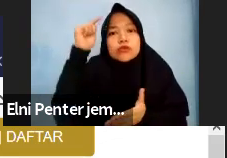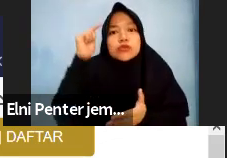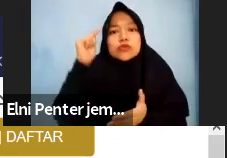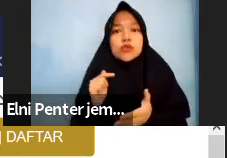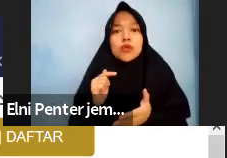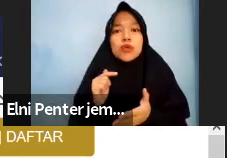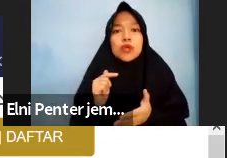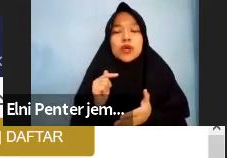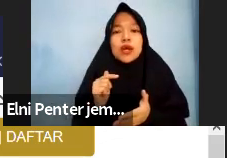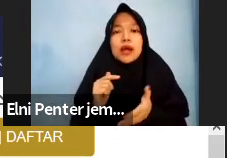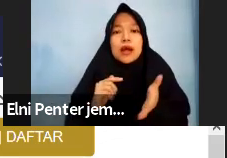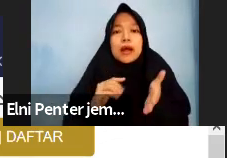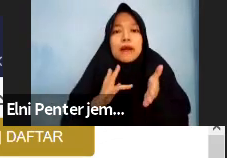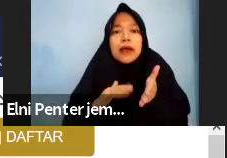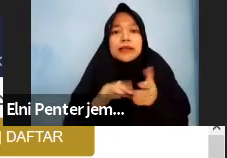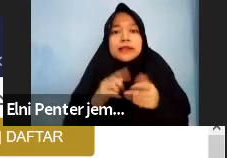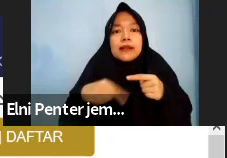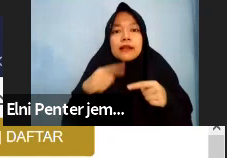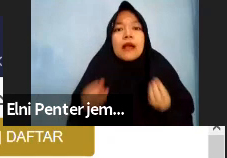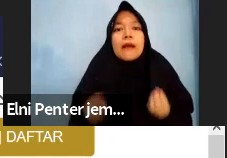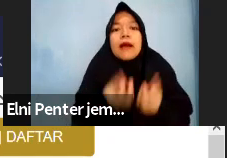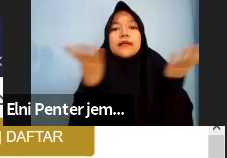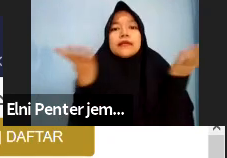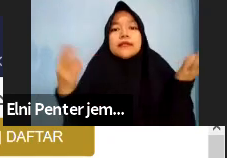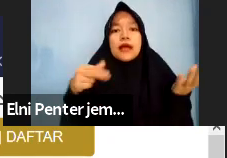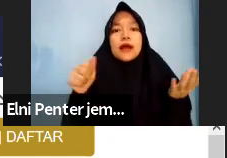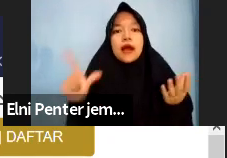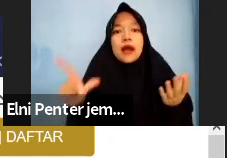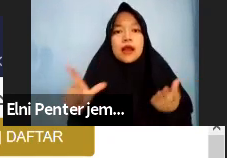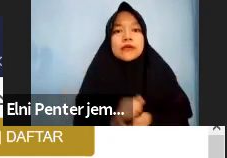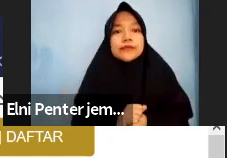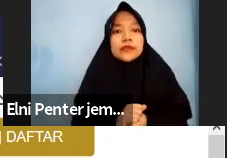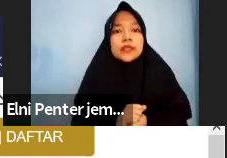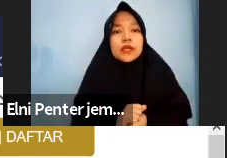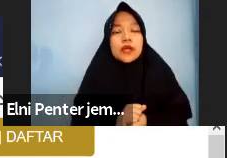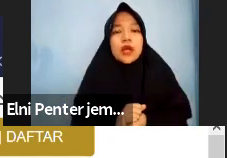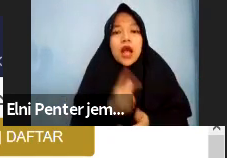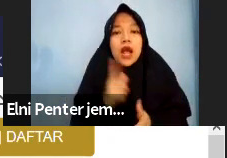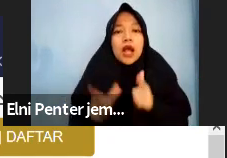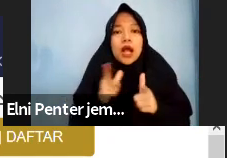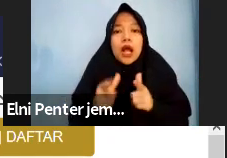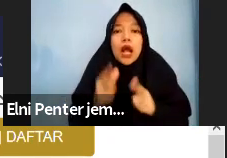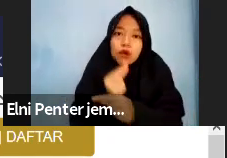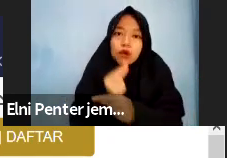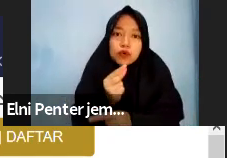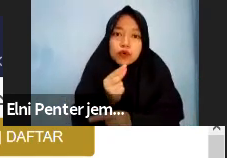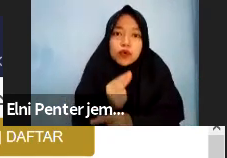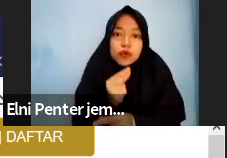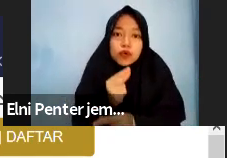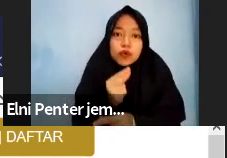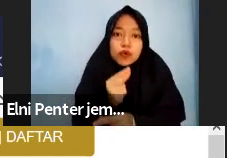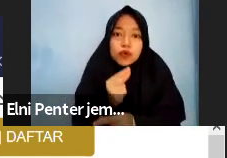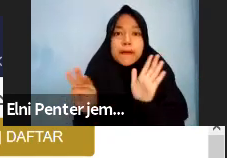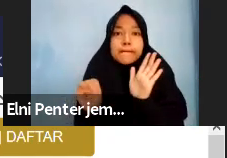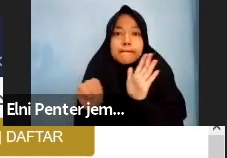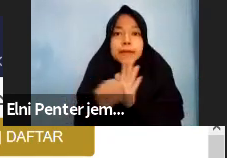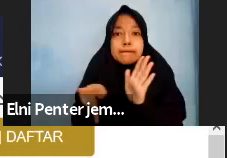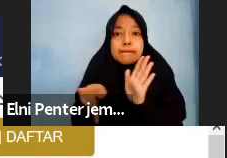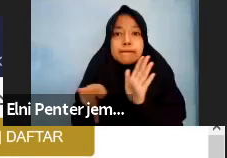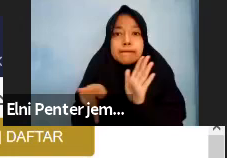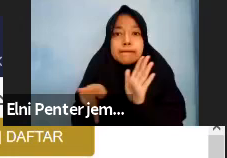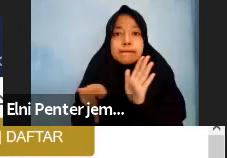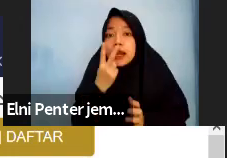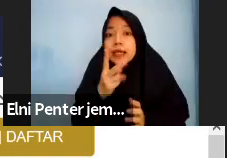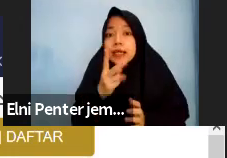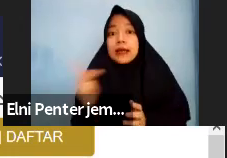mendengarkan Lalu nanti tinggal para guru menanyakan kepada mereka siang kamu tarik hikmah